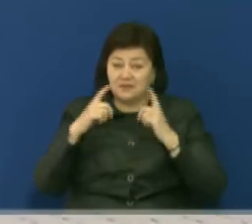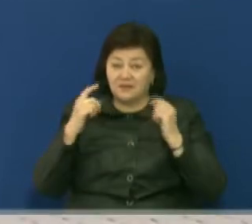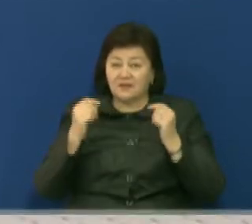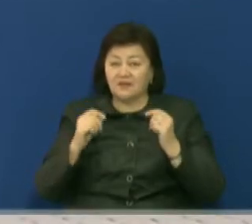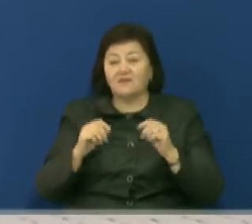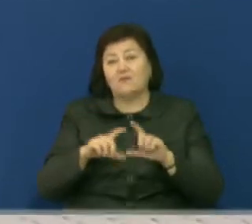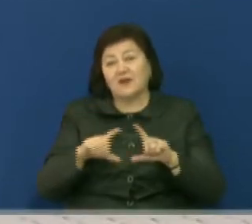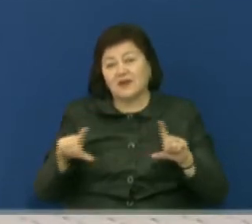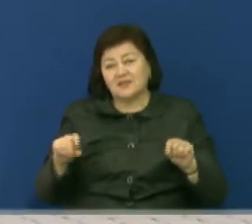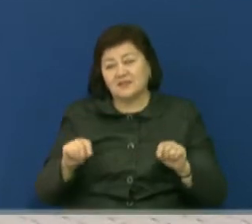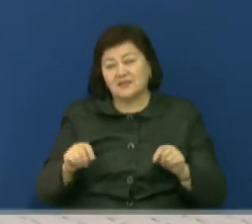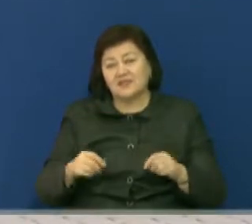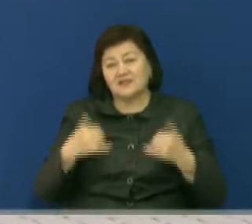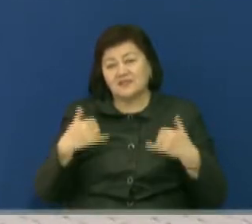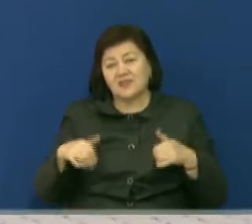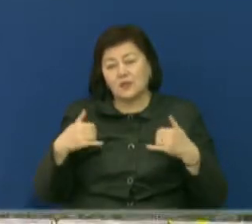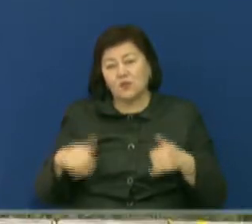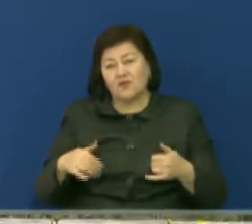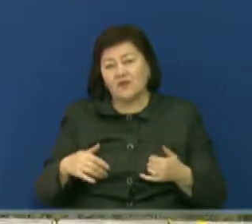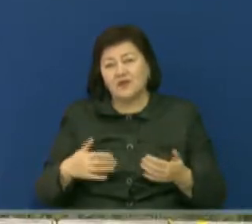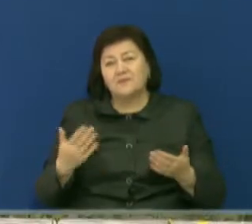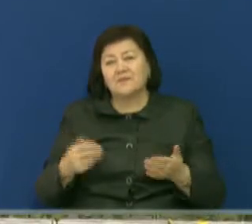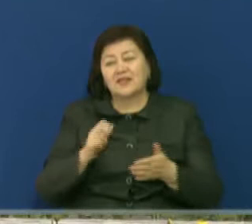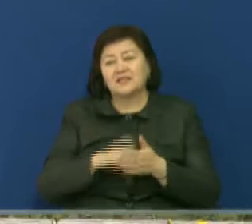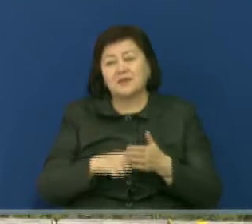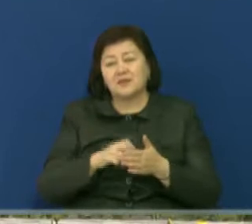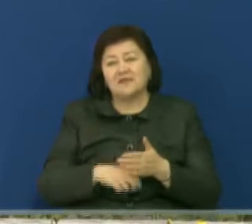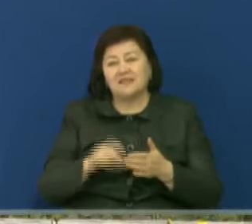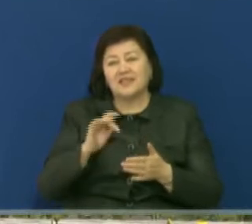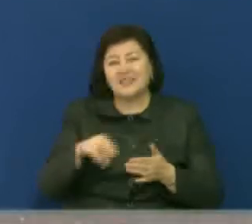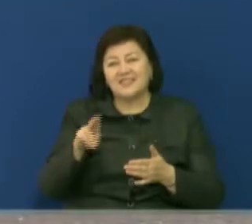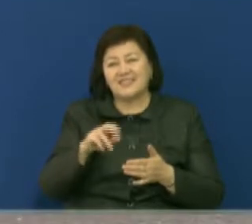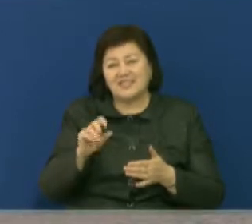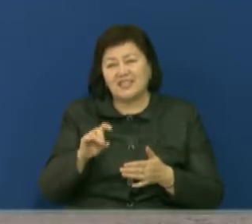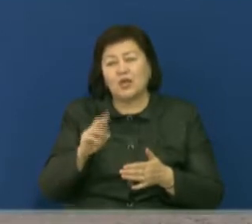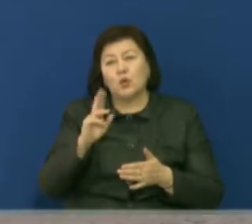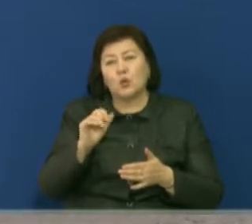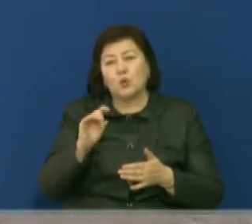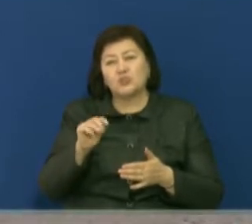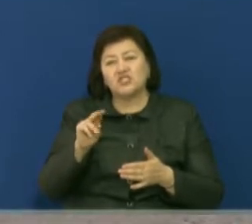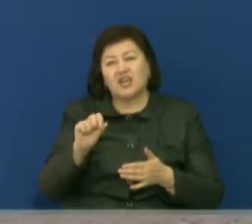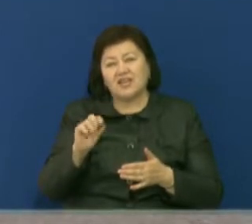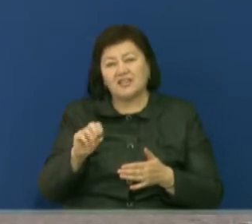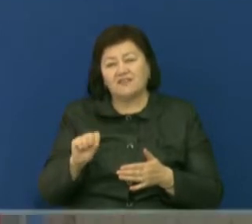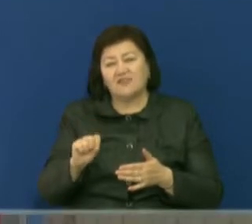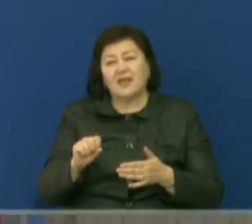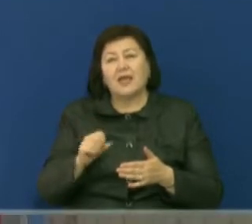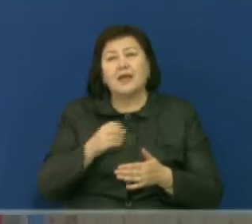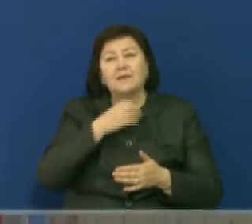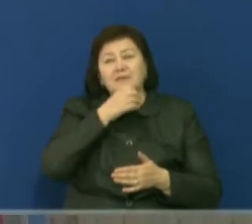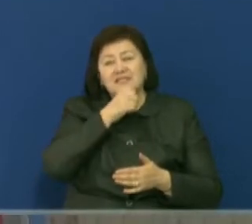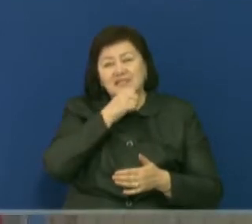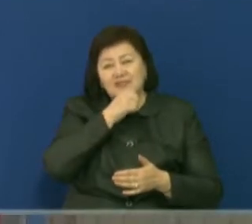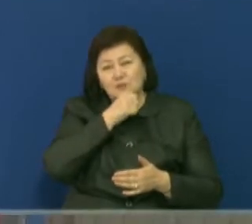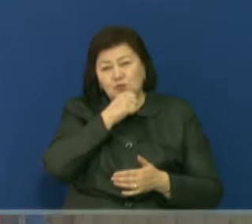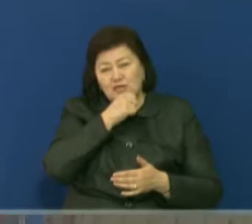на объектах общественного питания. Также проведены рейды в городах Риддер, Курчатов и Абайском, Урджарском, Шемонайхинском и Бескарагайском